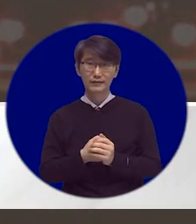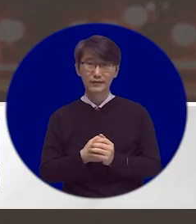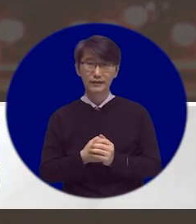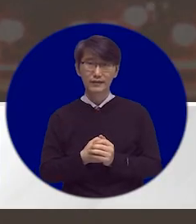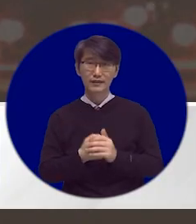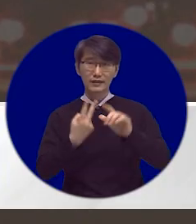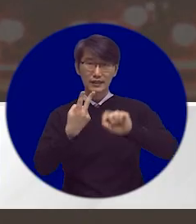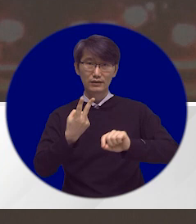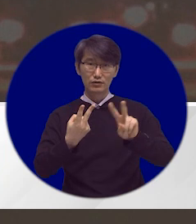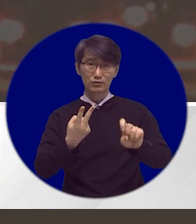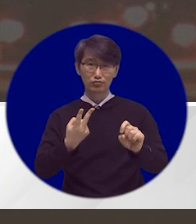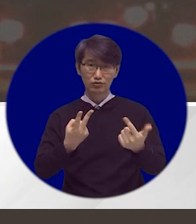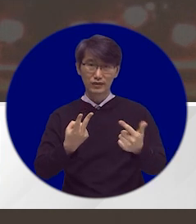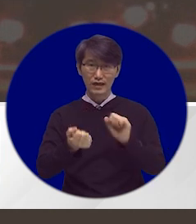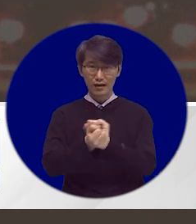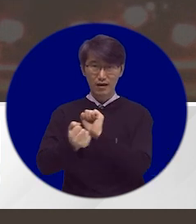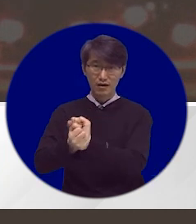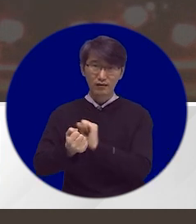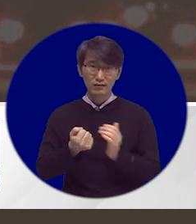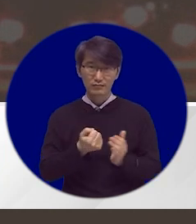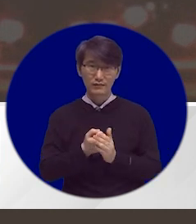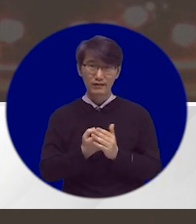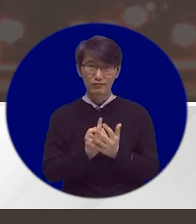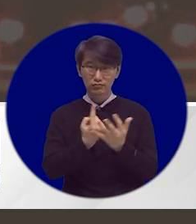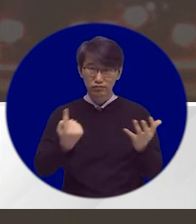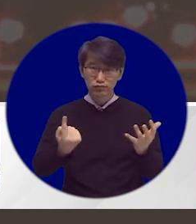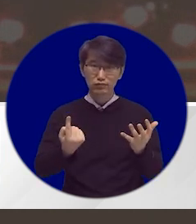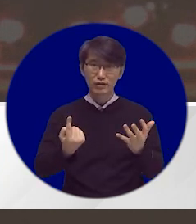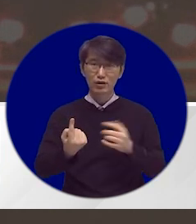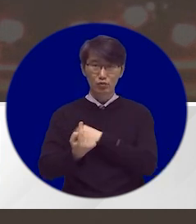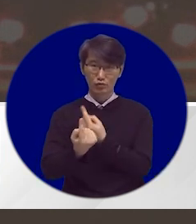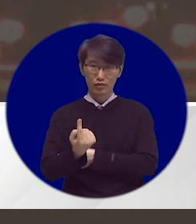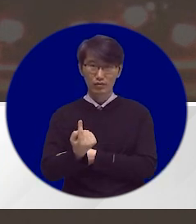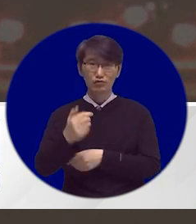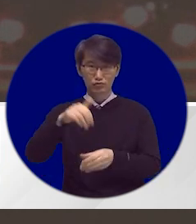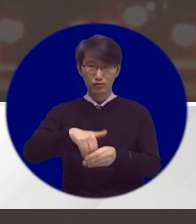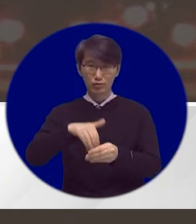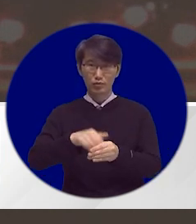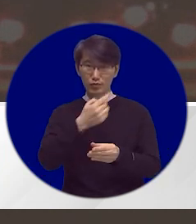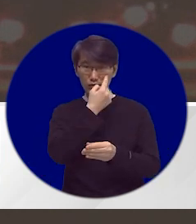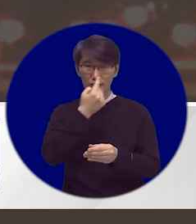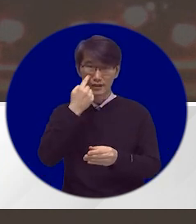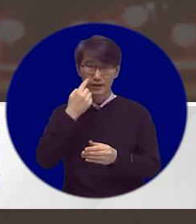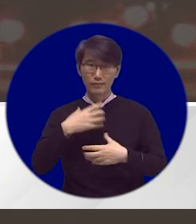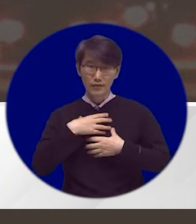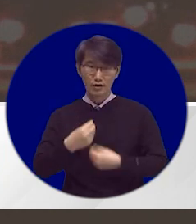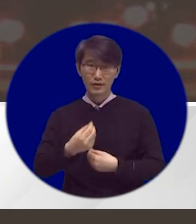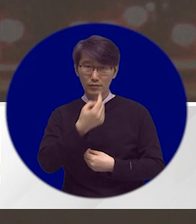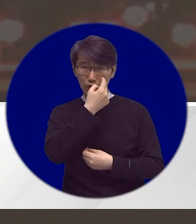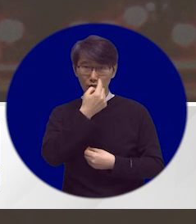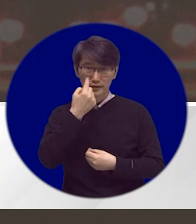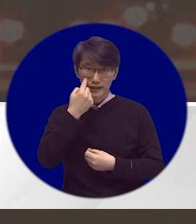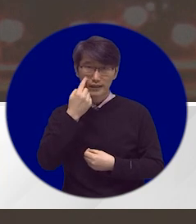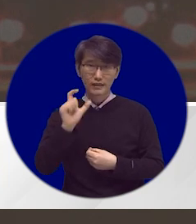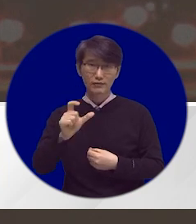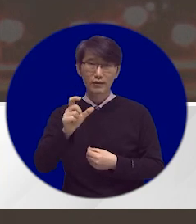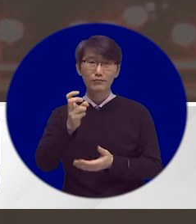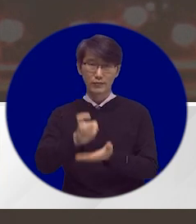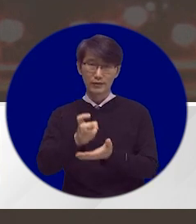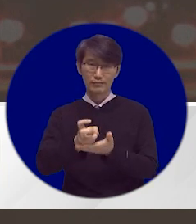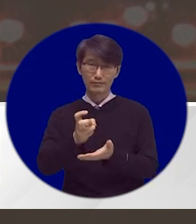지난 2월 16일 감염병 등에 의한 격리자 등의 선거권을 보장하고 투표소 접근 편의 보장을 강화하는 등의 내용을